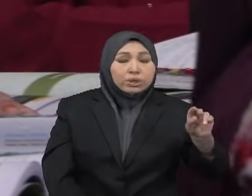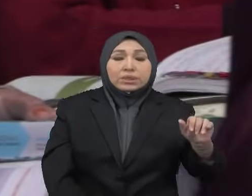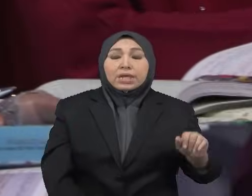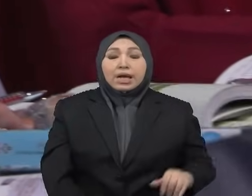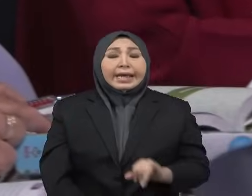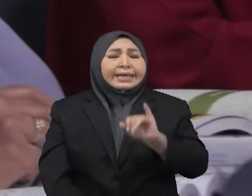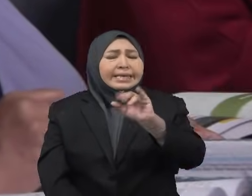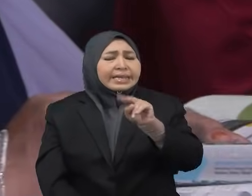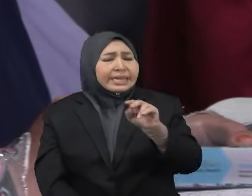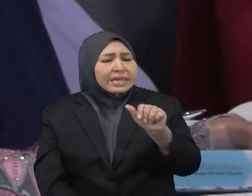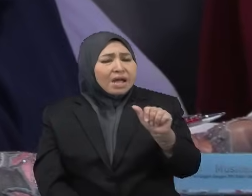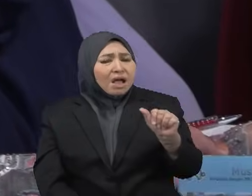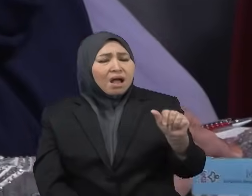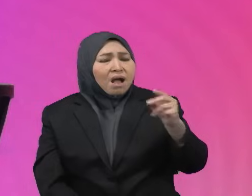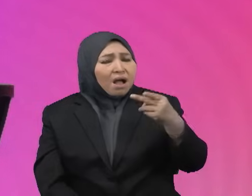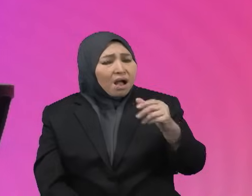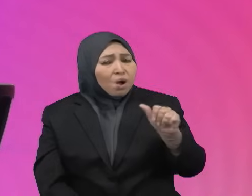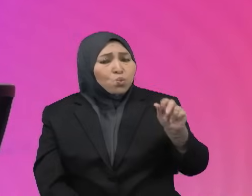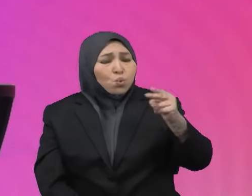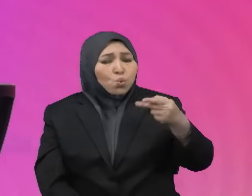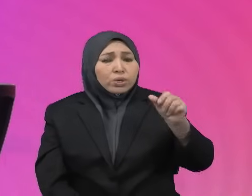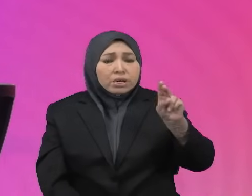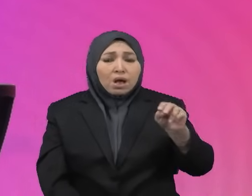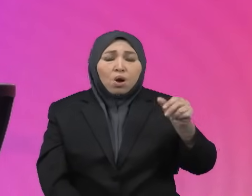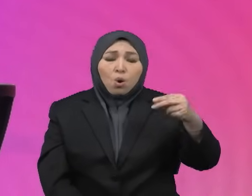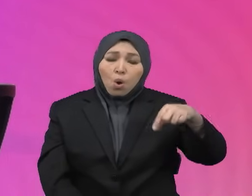qa'idun. Inna hahuna